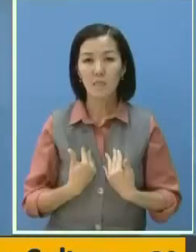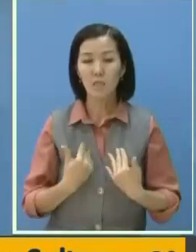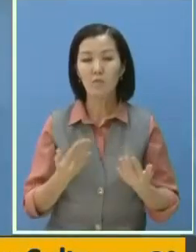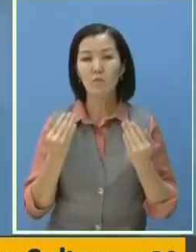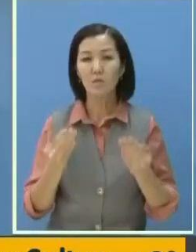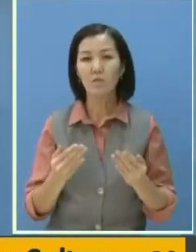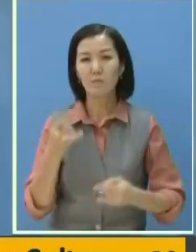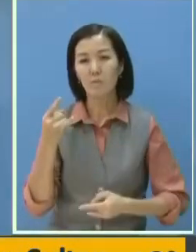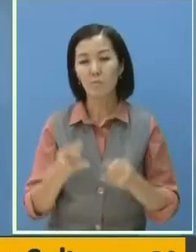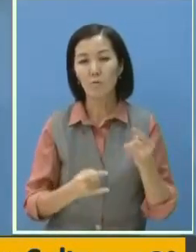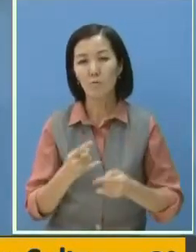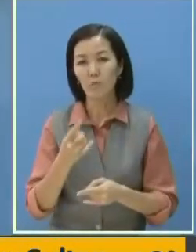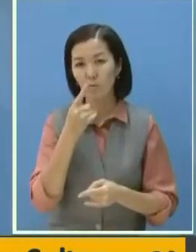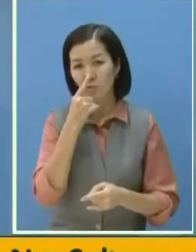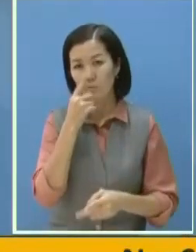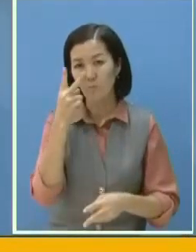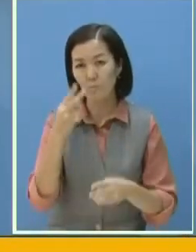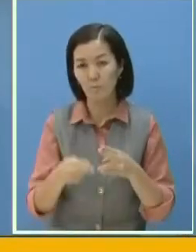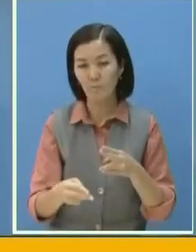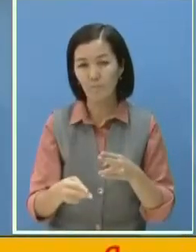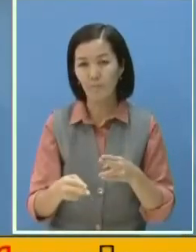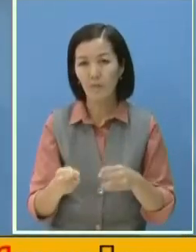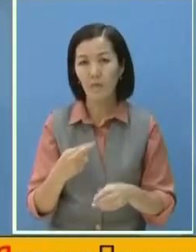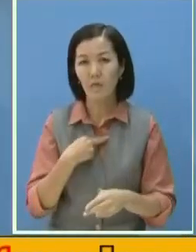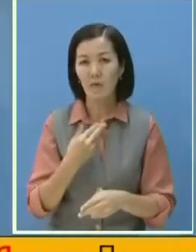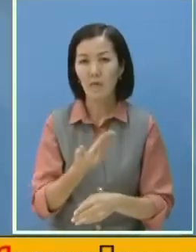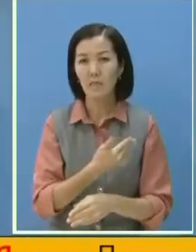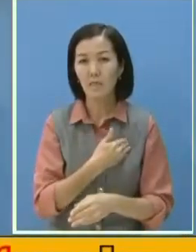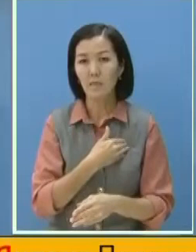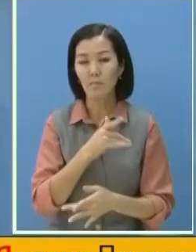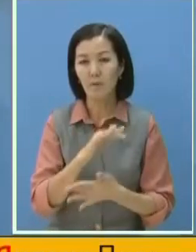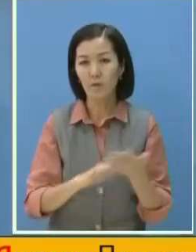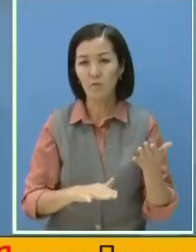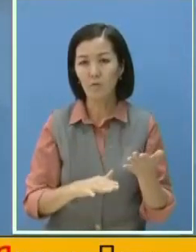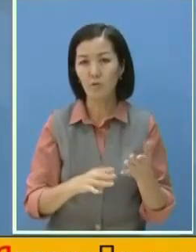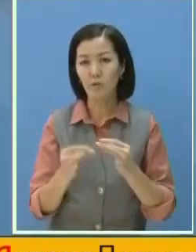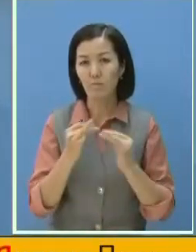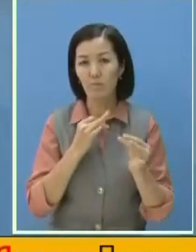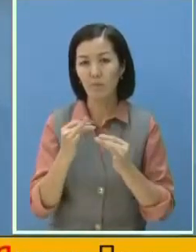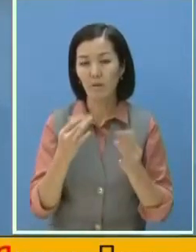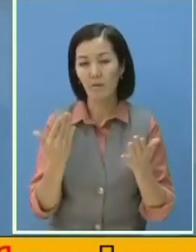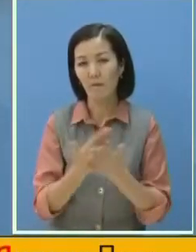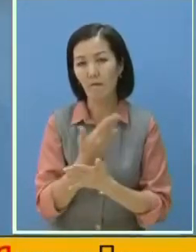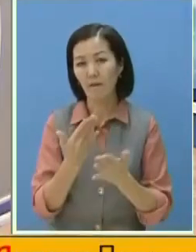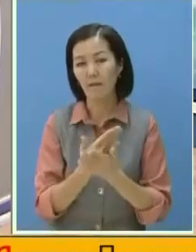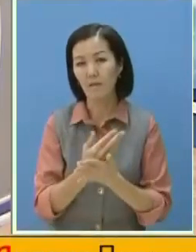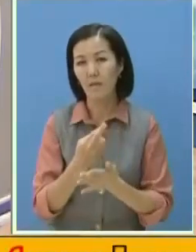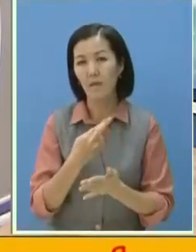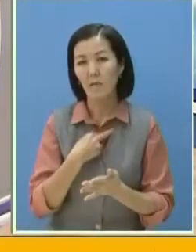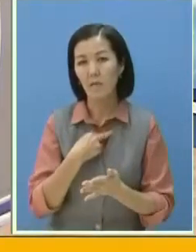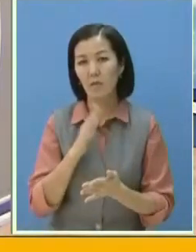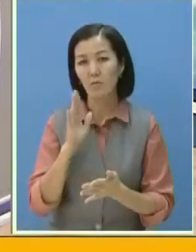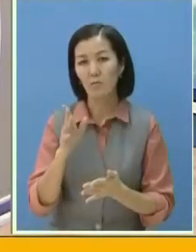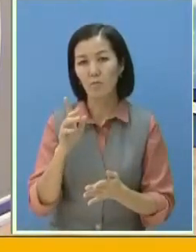эфира подошло к своему завершению, но мне бы так хотелось еще продолжить с вами нашу дискуссию. Я думаю, мы еще с вами